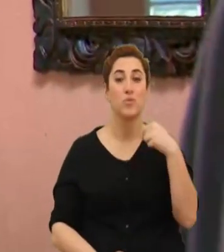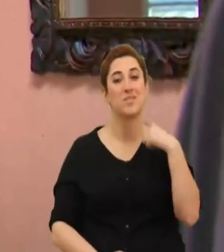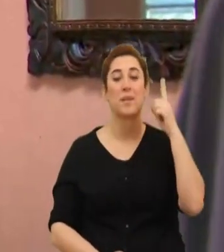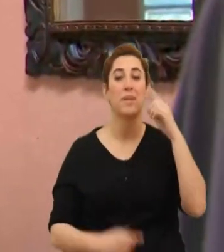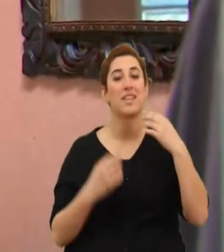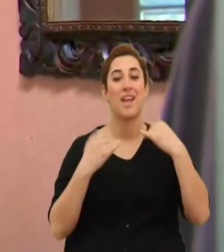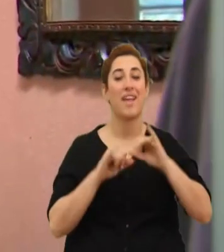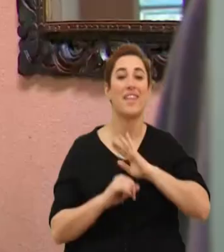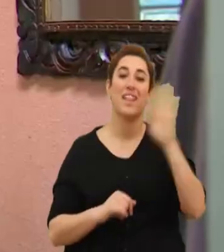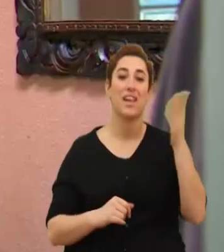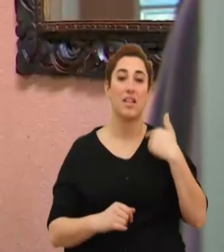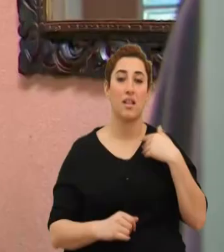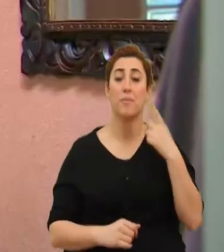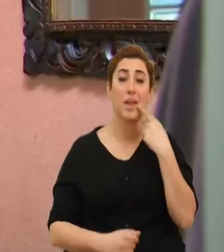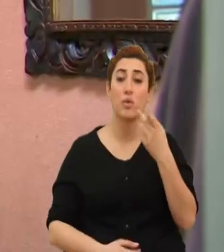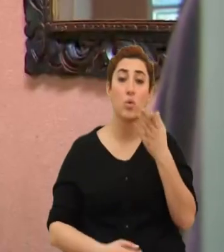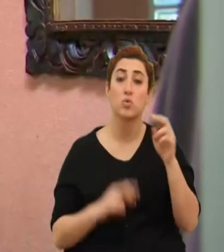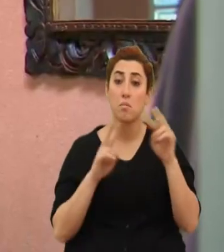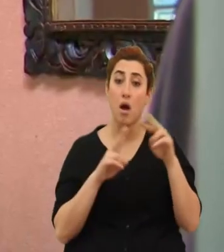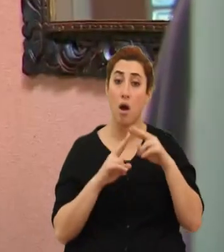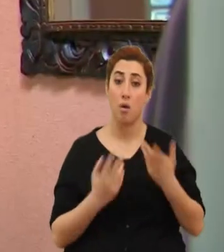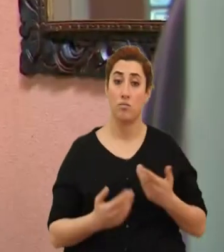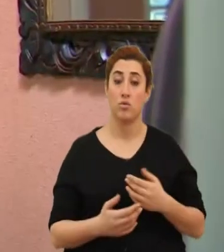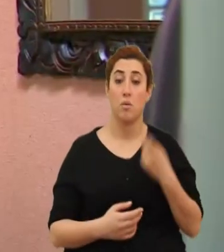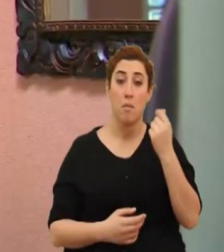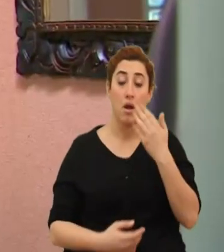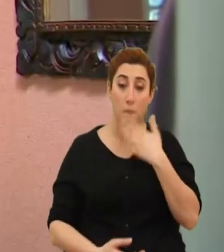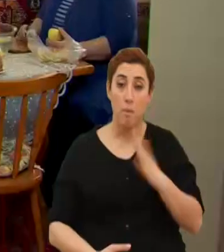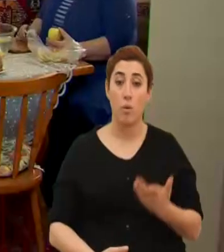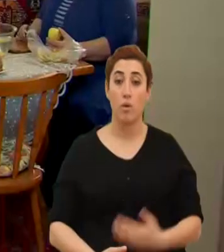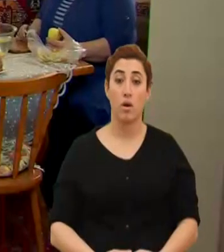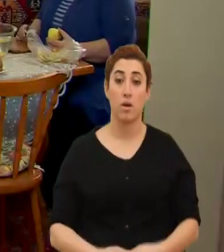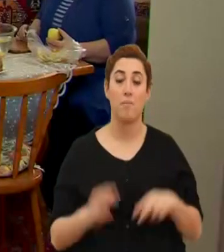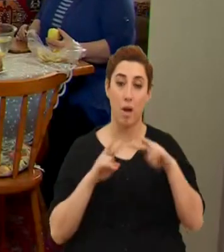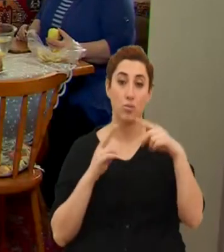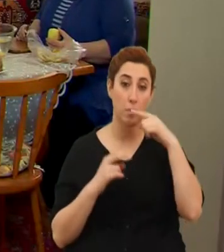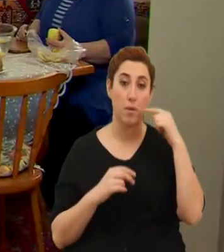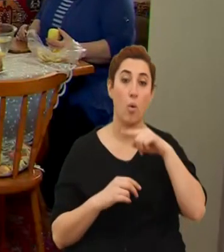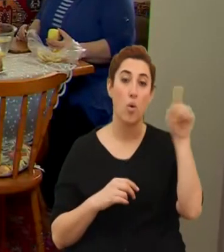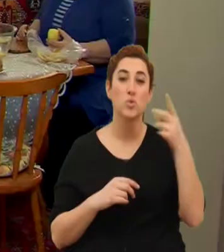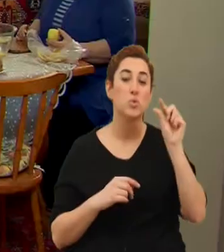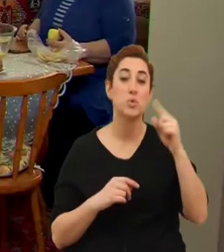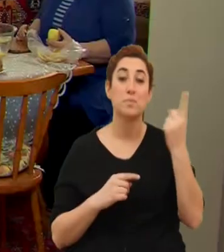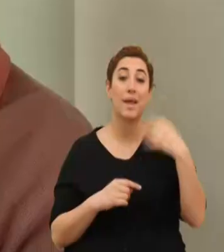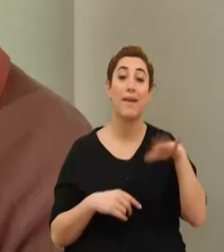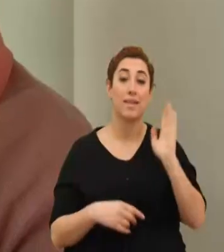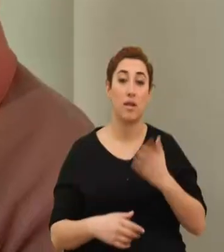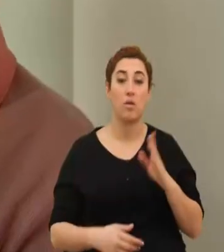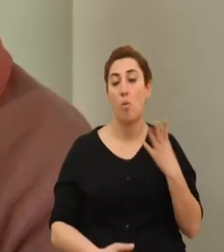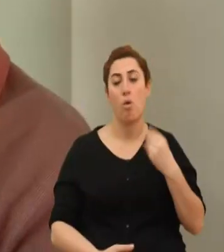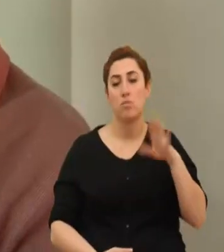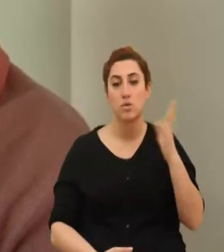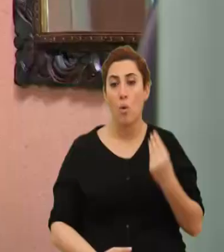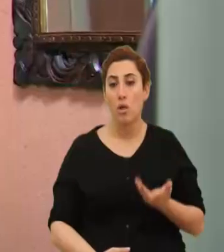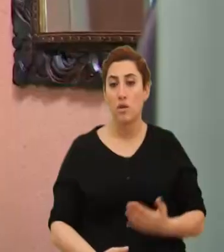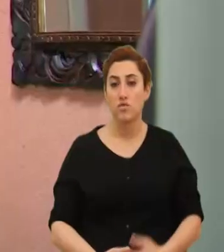de gidelim şu kaplıcaya. Ne diyorsun Mahmut? Paramız mı var? Mahmut Bey, orası öyle ucuz bir yer değil ki. Olmasın,